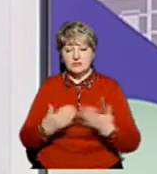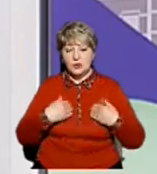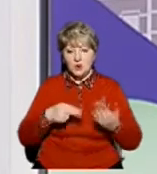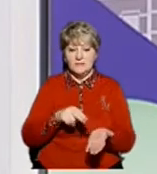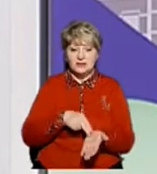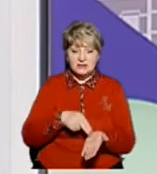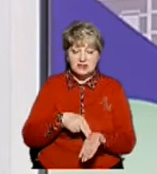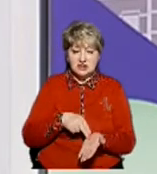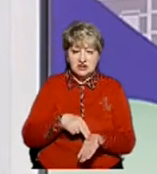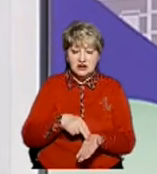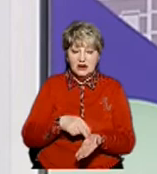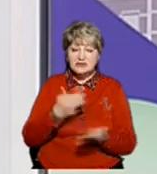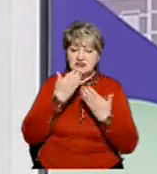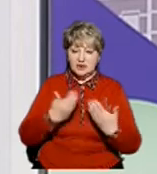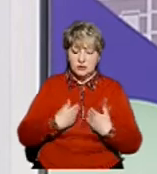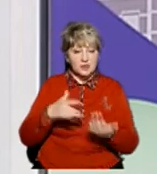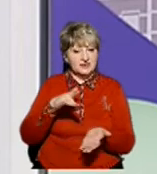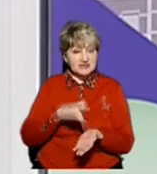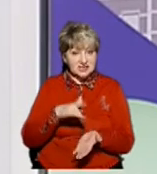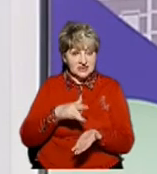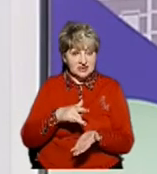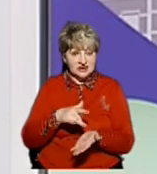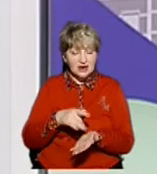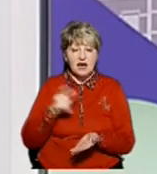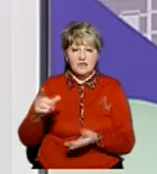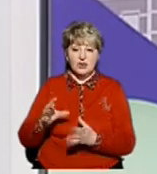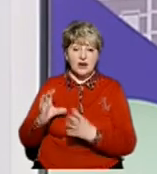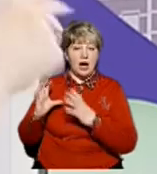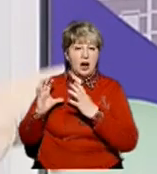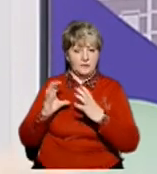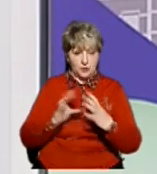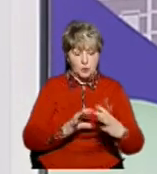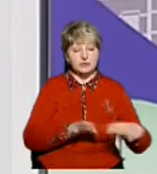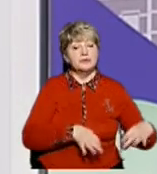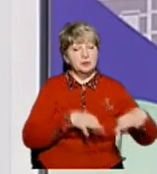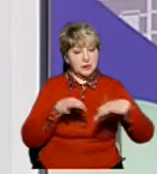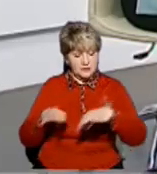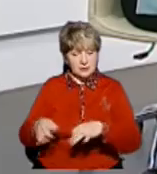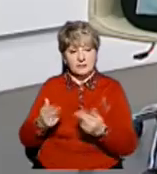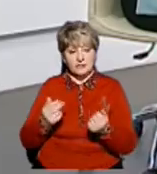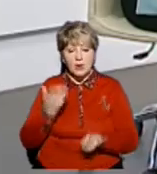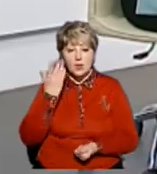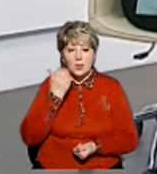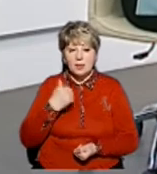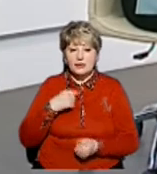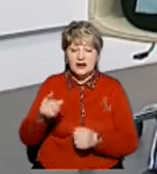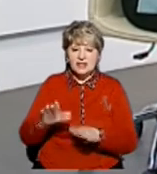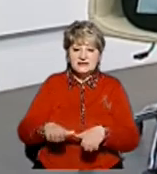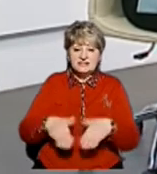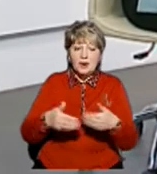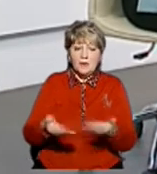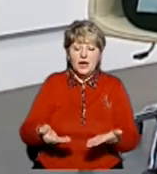до нас в центр. Вони приїхали автобусом, їх привезли. І коли ми